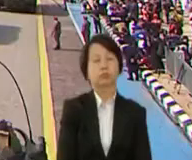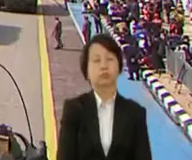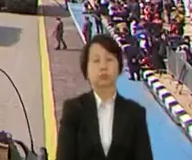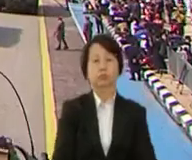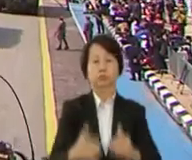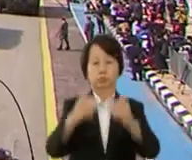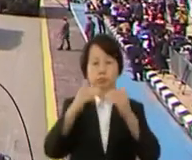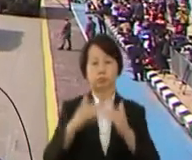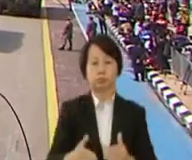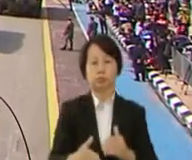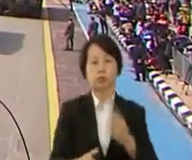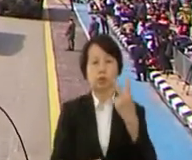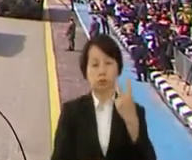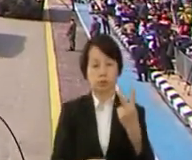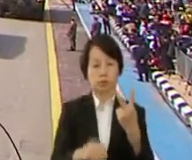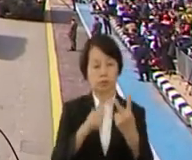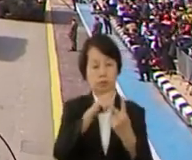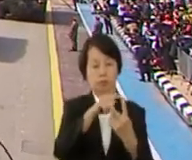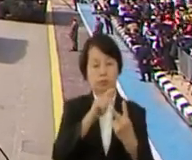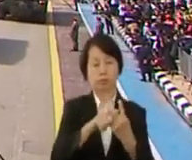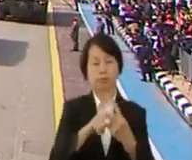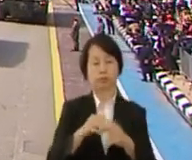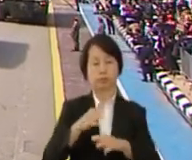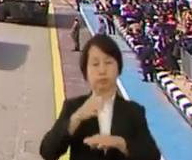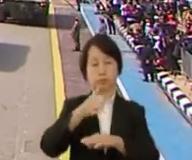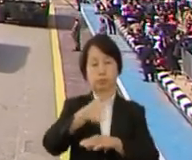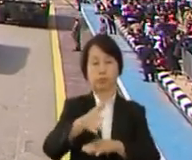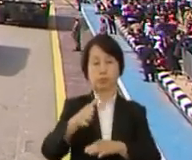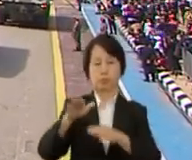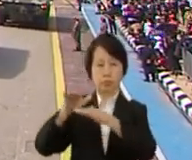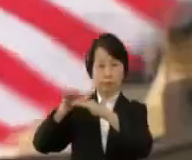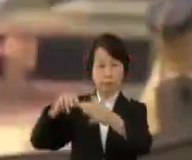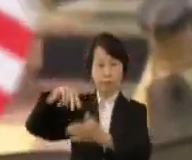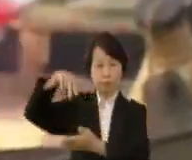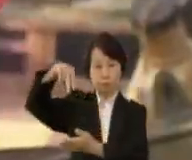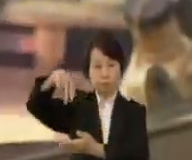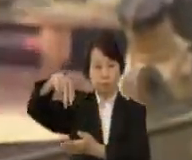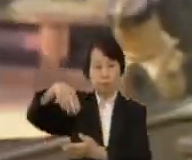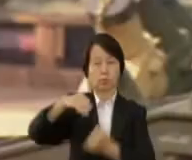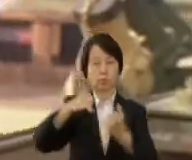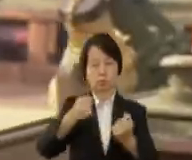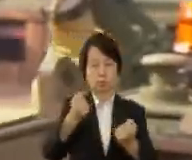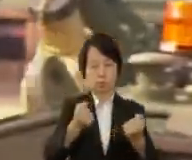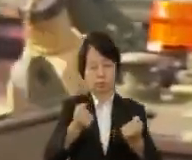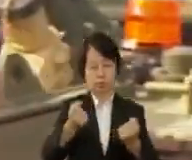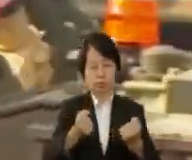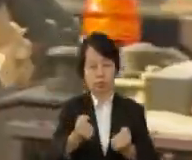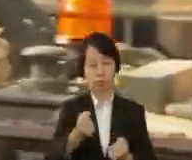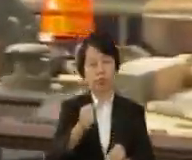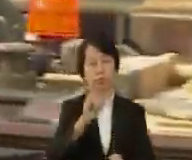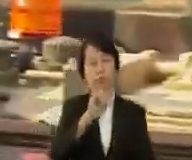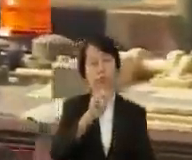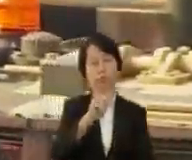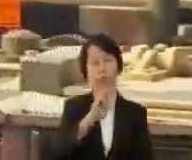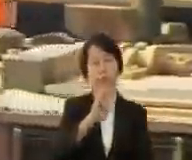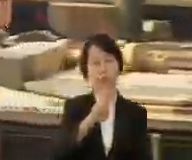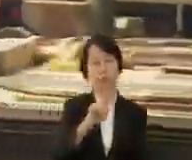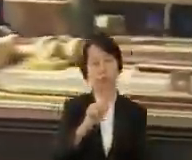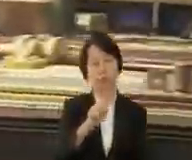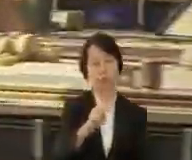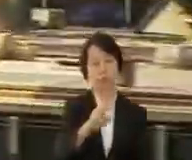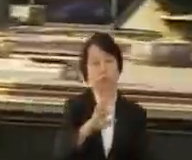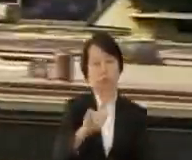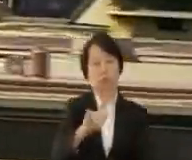Mengikuti belakang adalah dua unit melintasi adalah kenderaan berperisai jenis Malaysian Infantry Fighting Vehicle